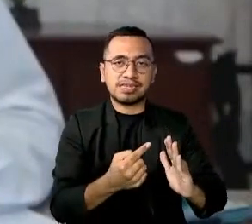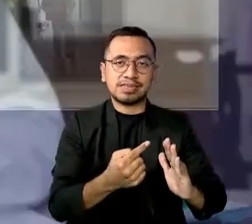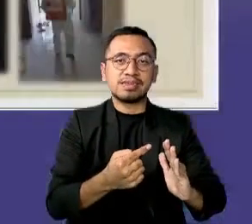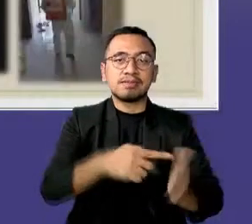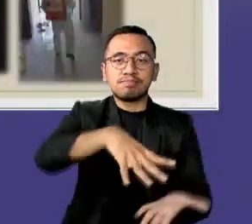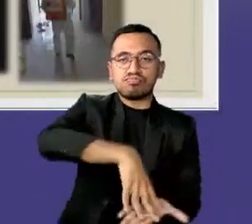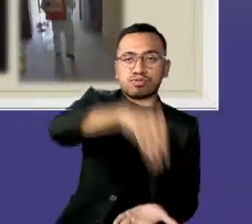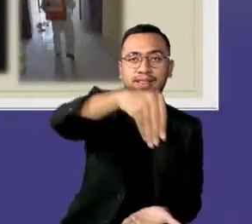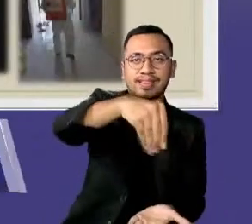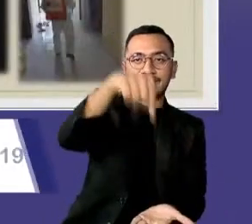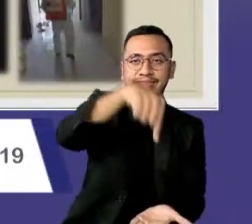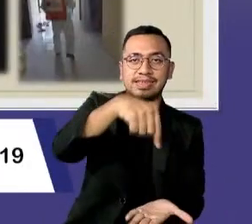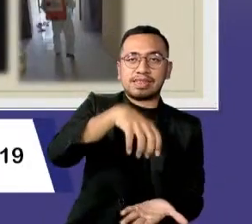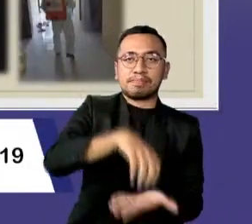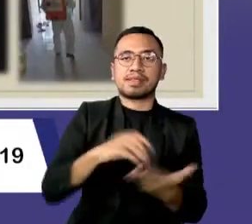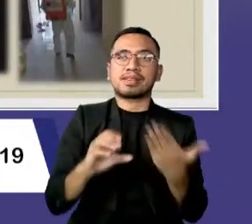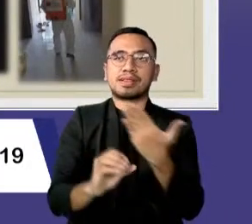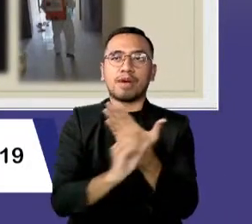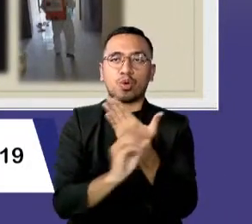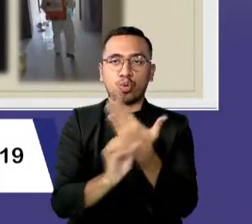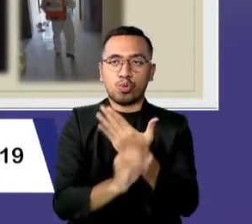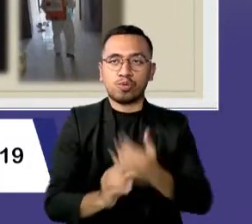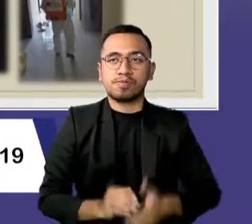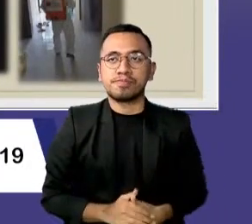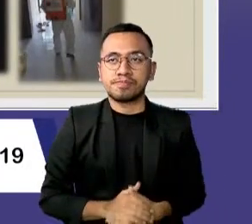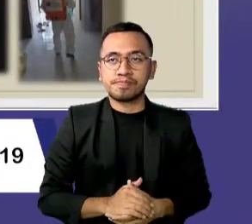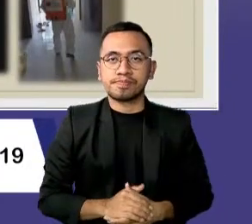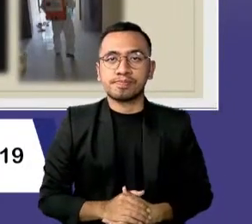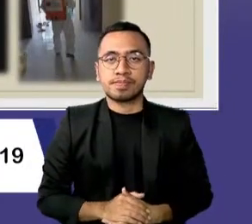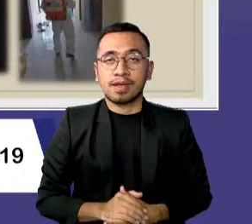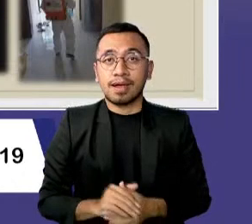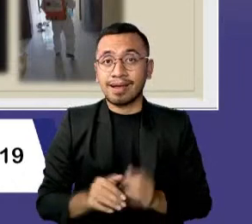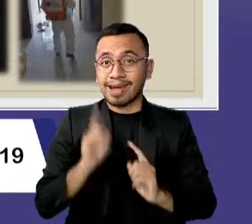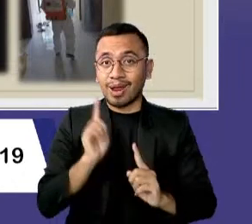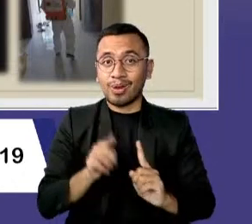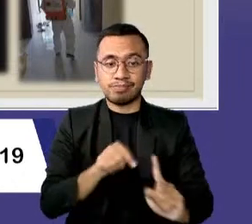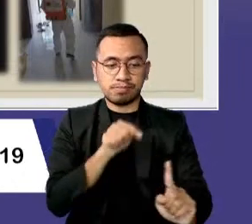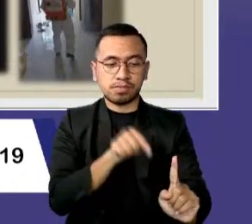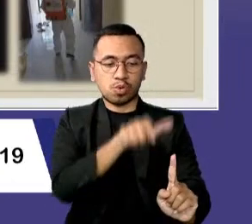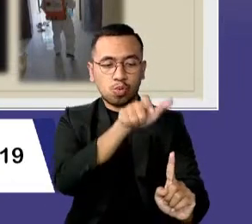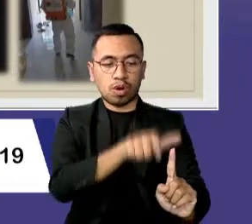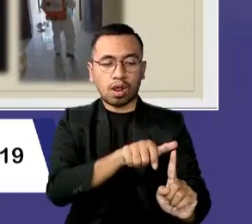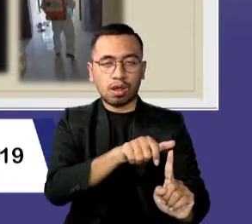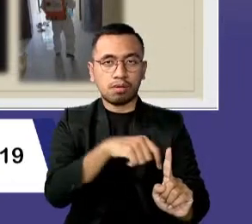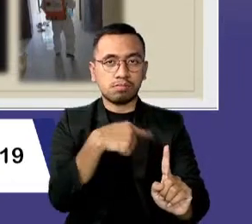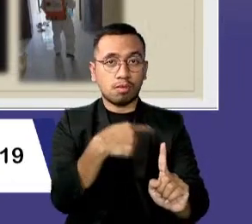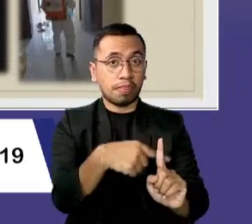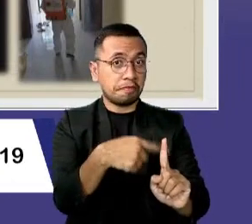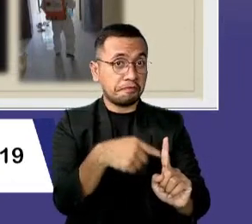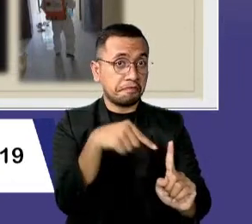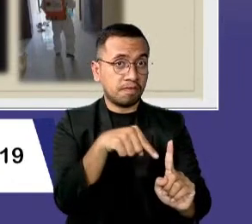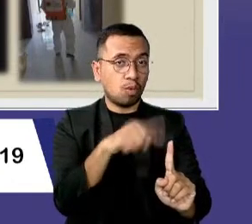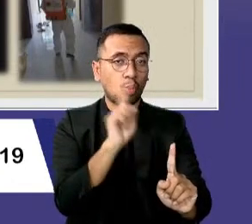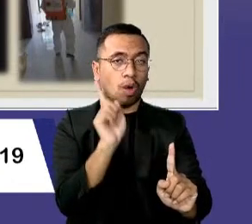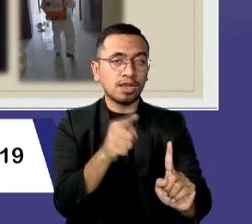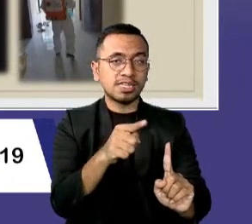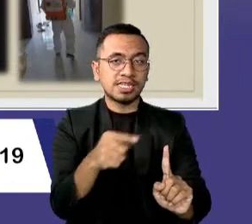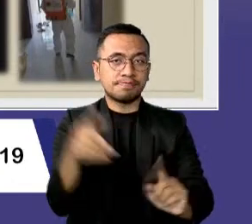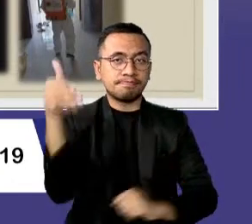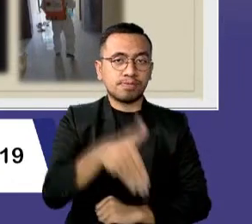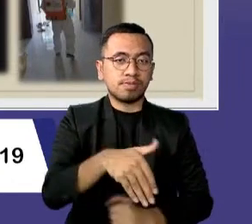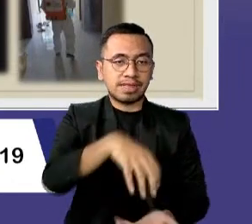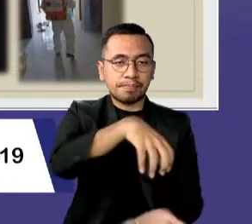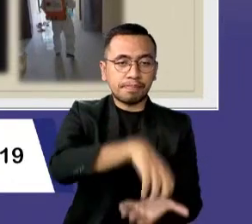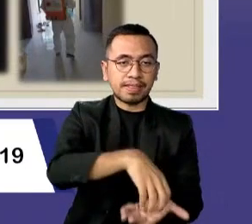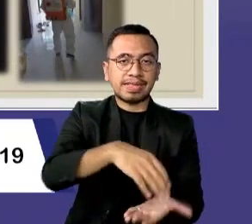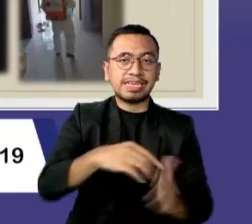order masih positif orang itu pada dasarnya harus diisolasi diisolasi terpusat Kabupaten